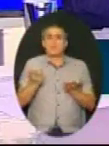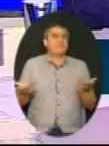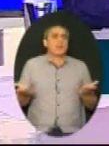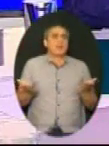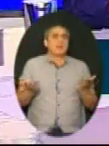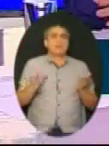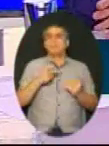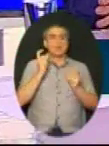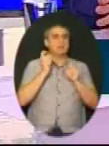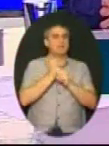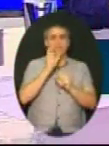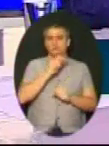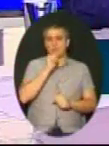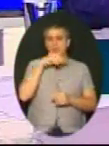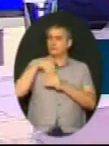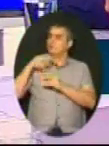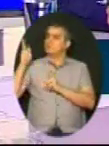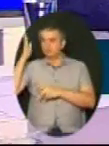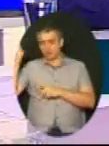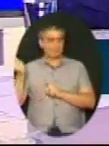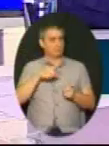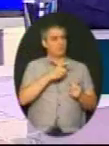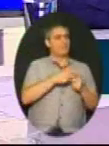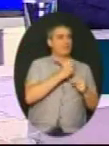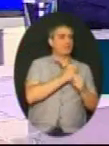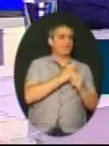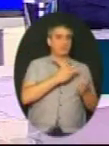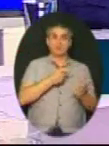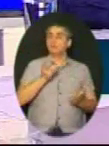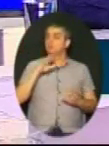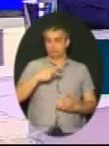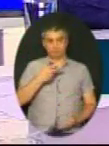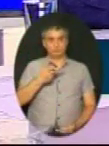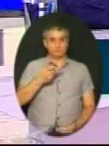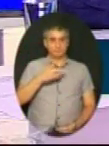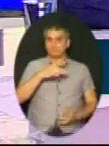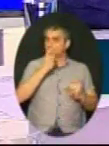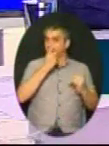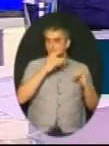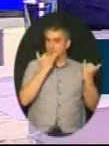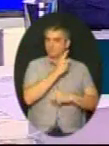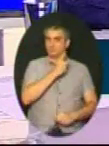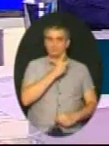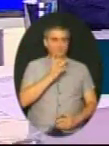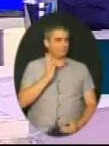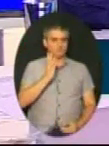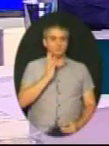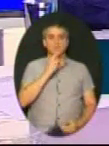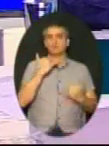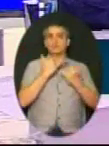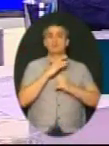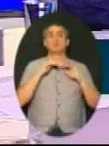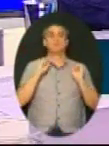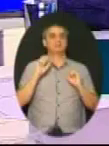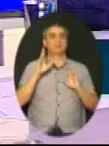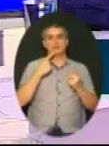יבדל אותה? מה יגרום לאנשים לא להצביע ליש עתיד, אלא להצביע למפלגת העבודה? יש פה תור בסיסית, יש פה תור